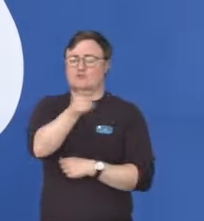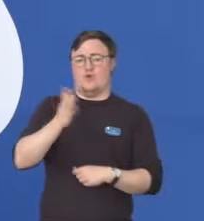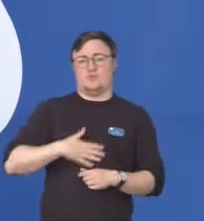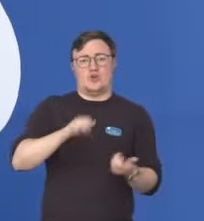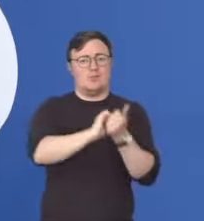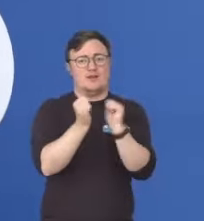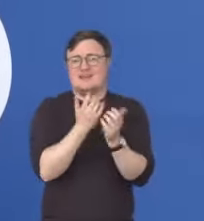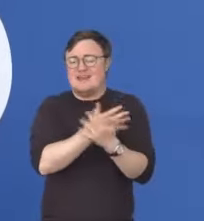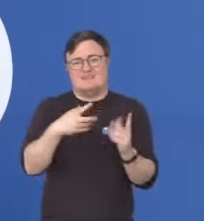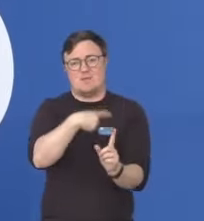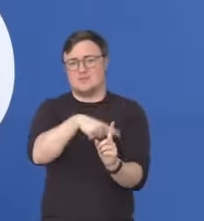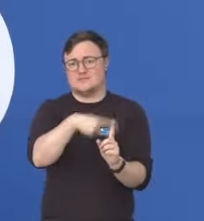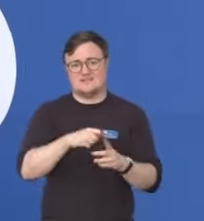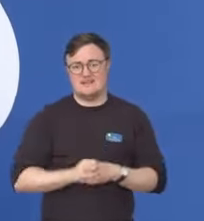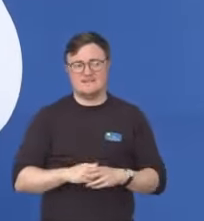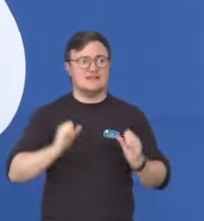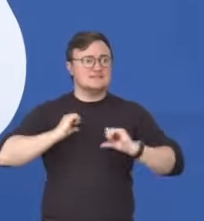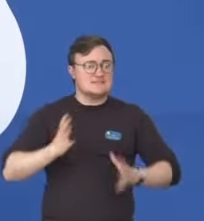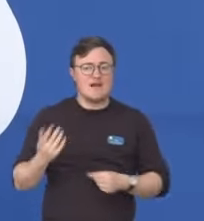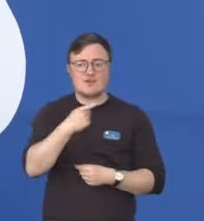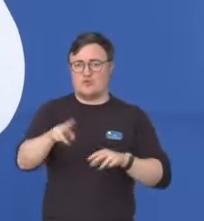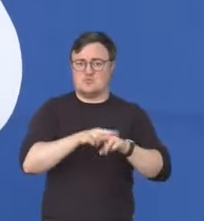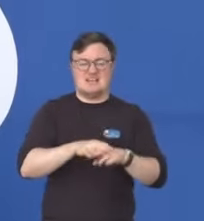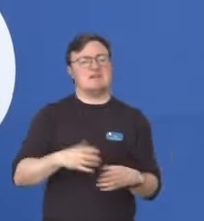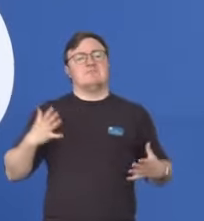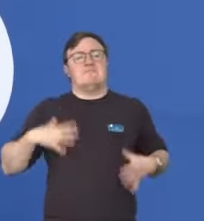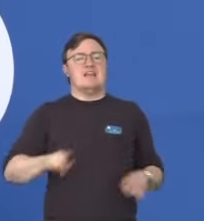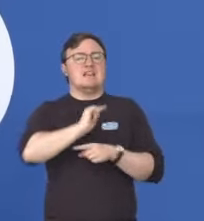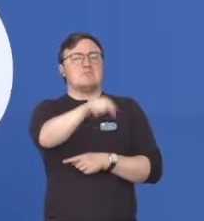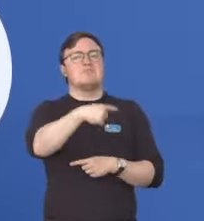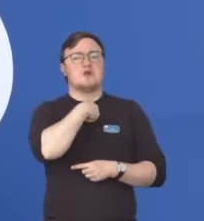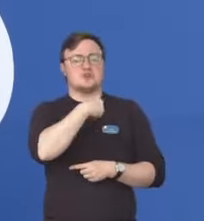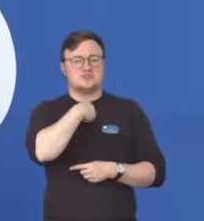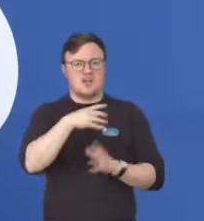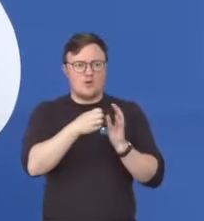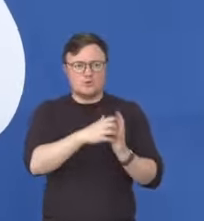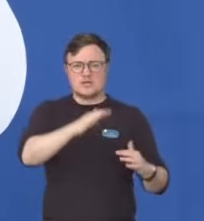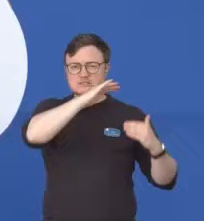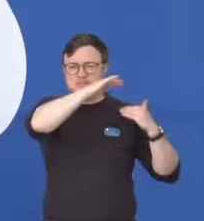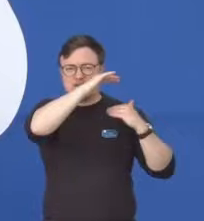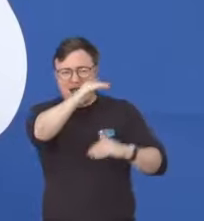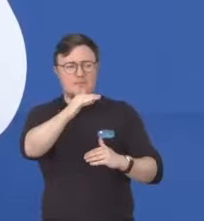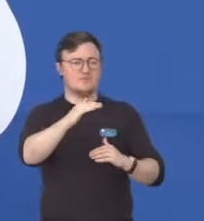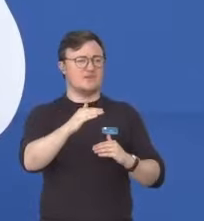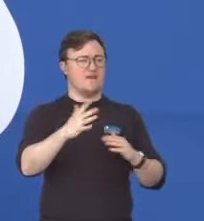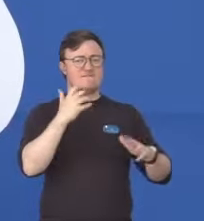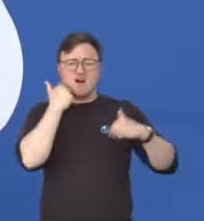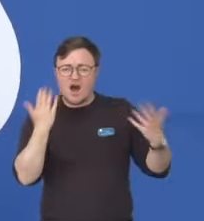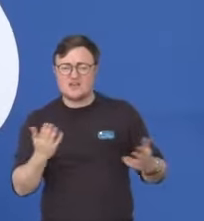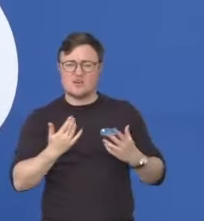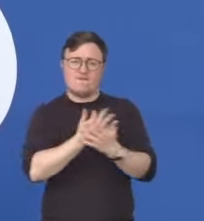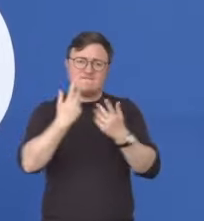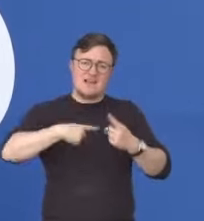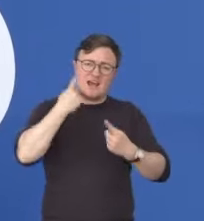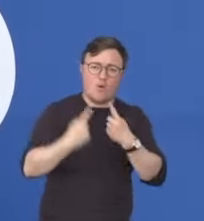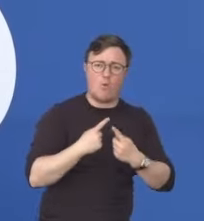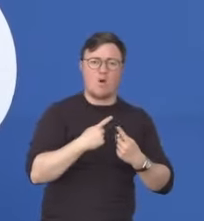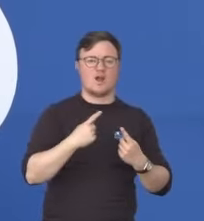att så här, åh ja, jag vill jättegärna gå och rösta. Om man ständigt liksom vecka ut och vecka in i åratal liksom